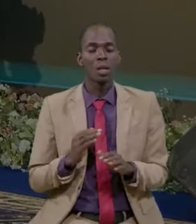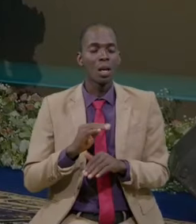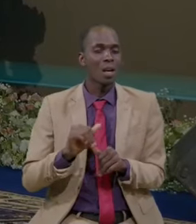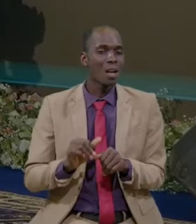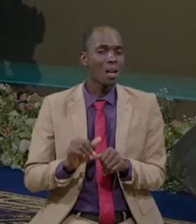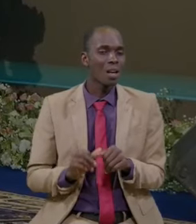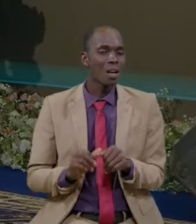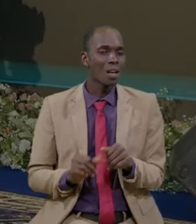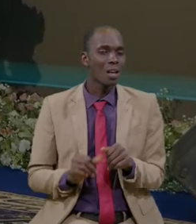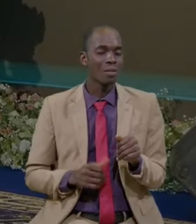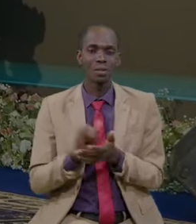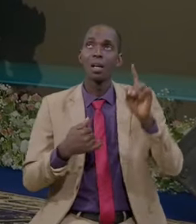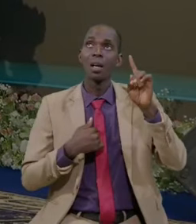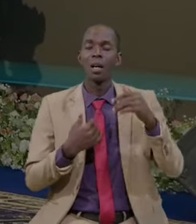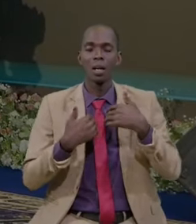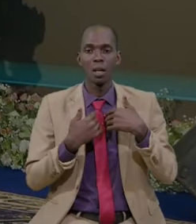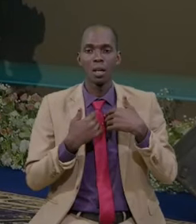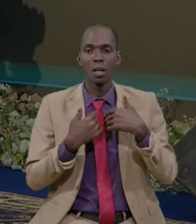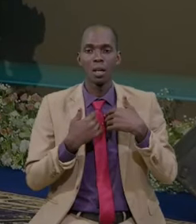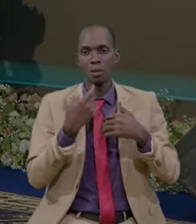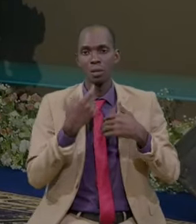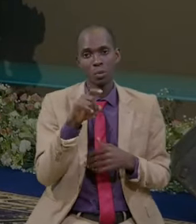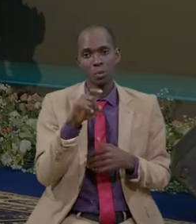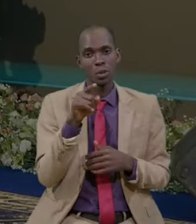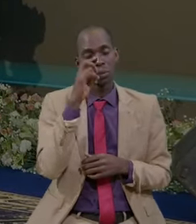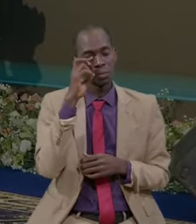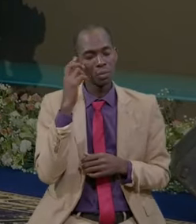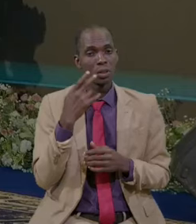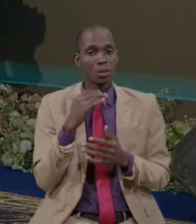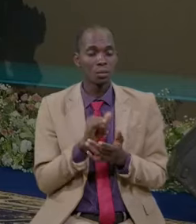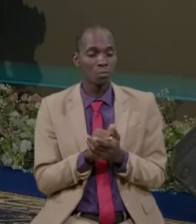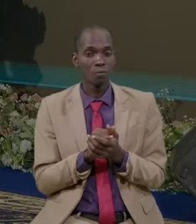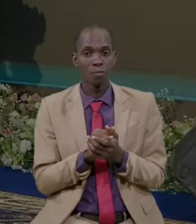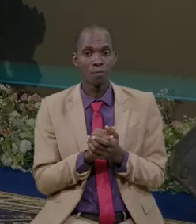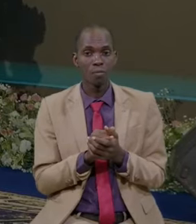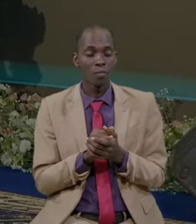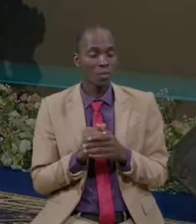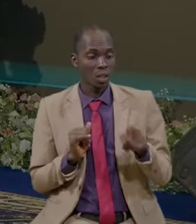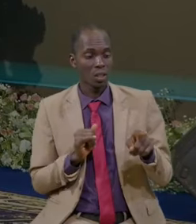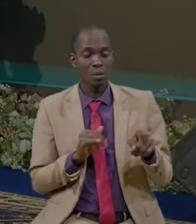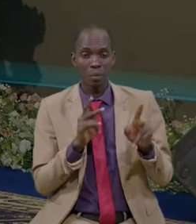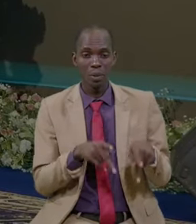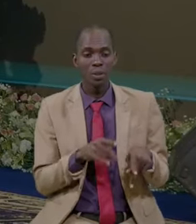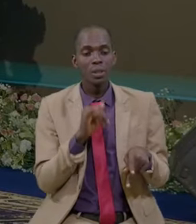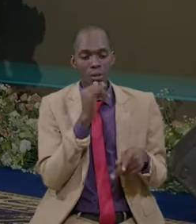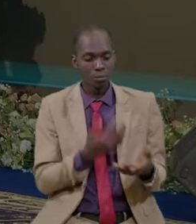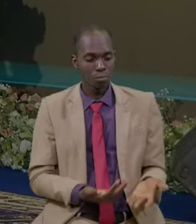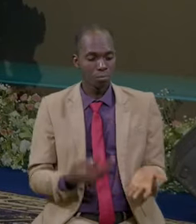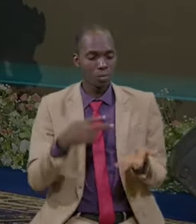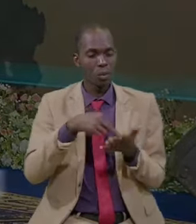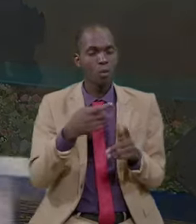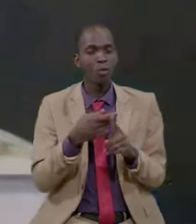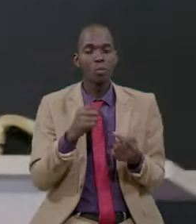Il dit, à ce moment-là, il est ressuscité des morts. Il n'est plus dans la tombe. Et